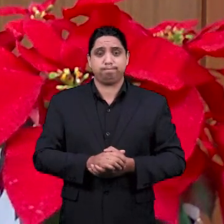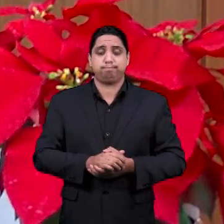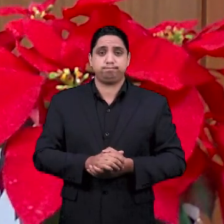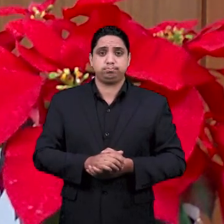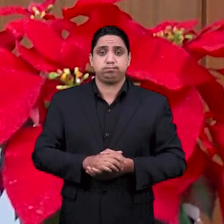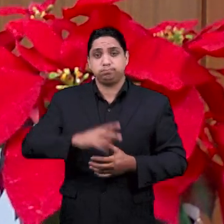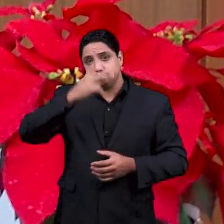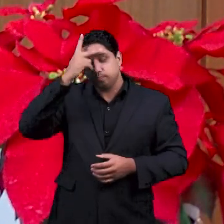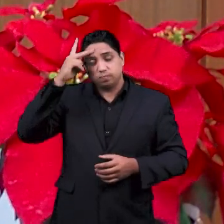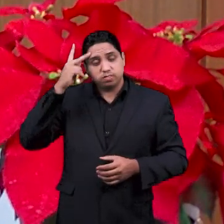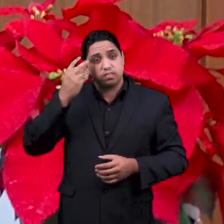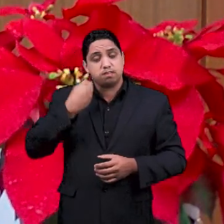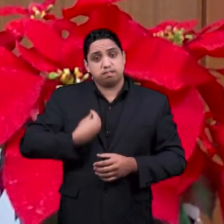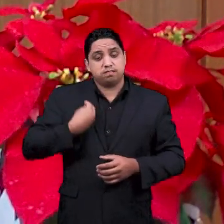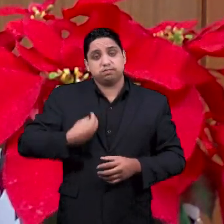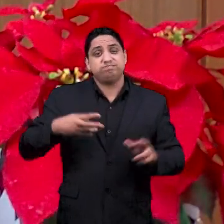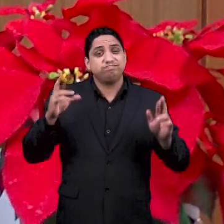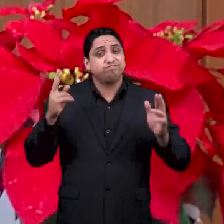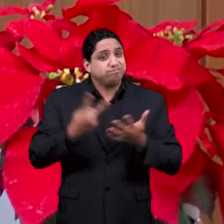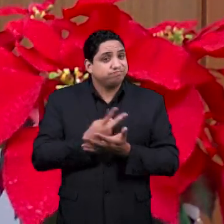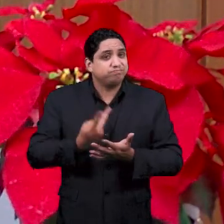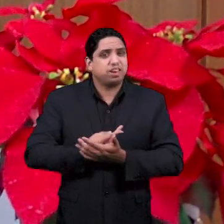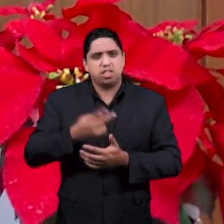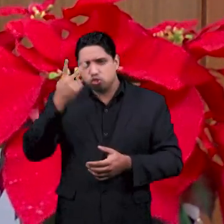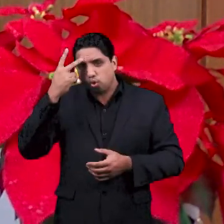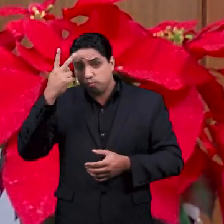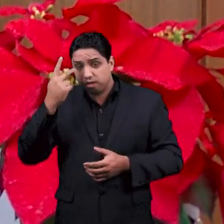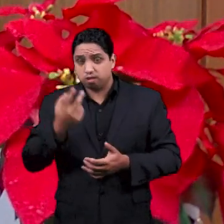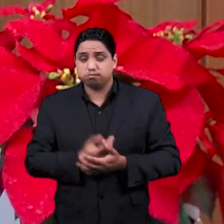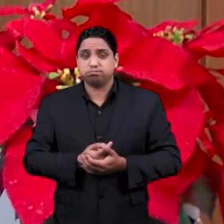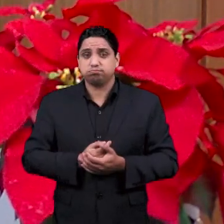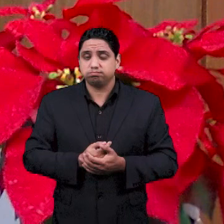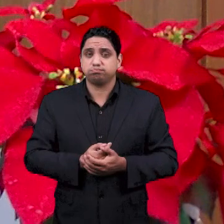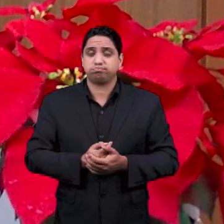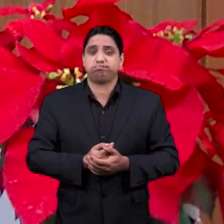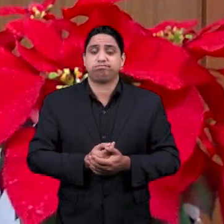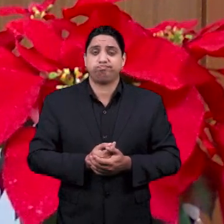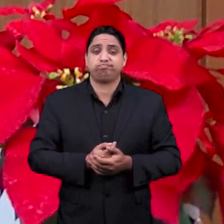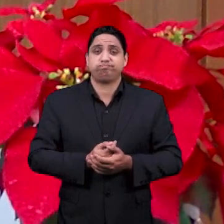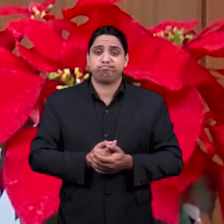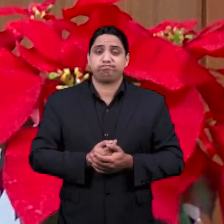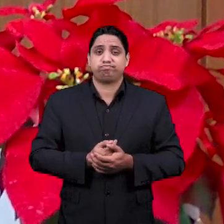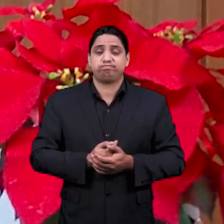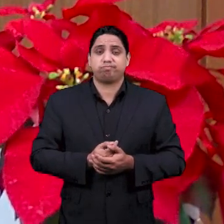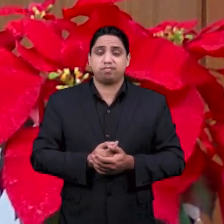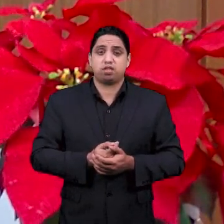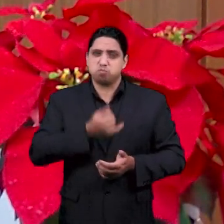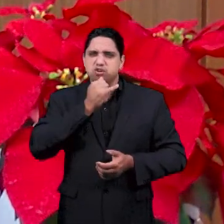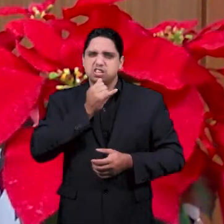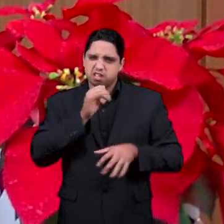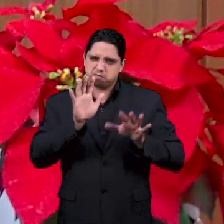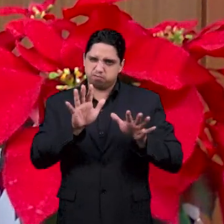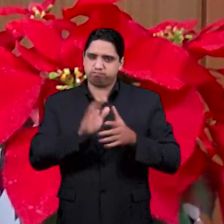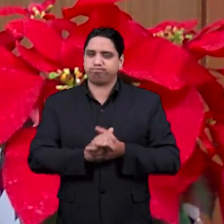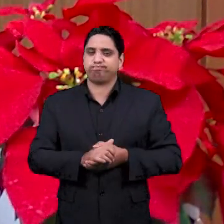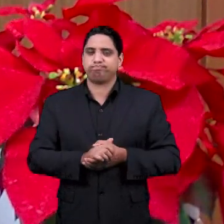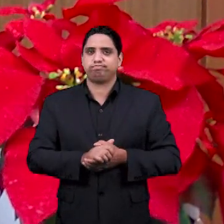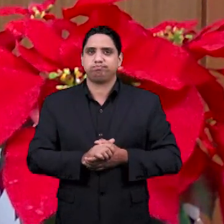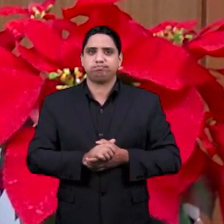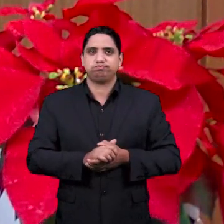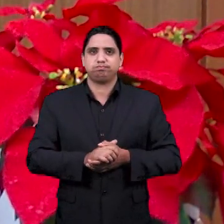предстоит сейчас. Люди очень многие живут, обманываясь. Это уже стало обычным явлением.